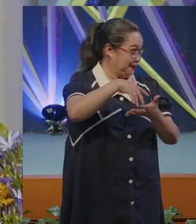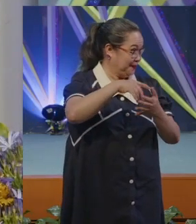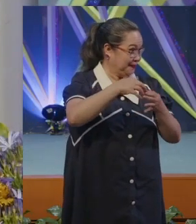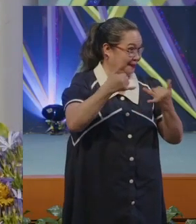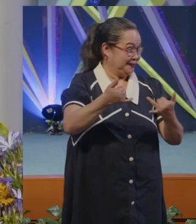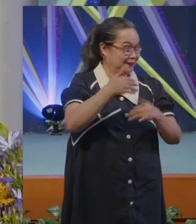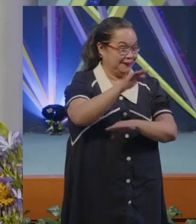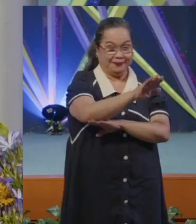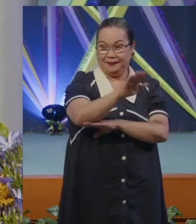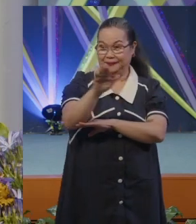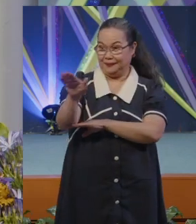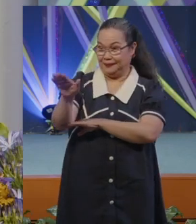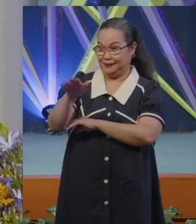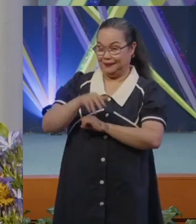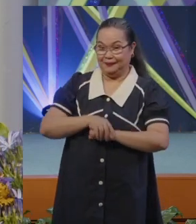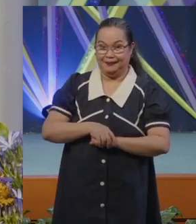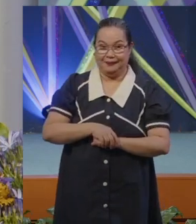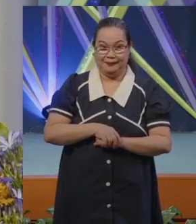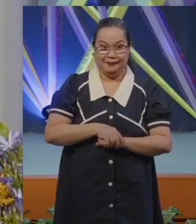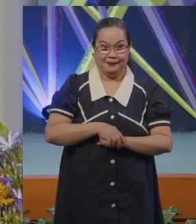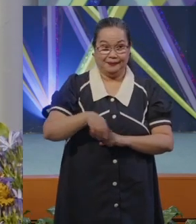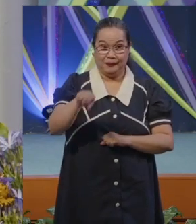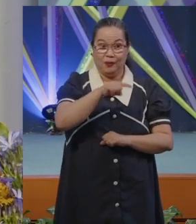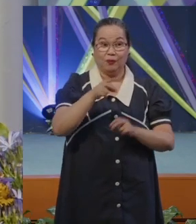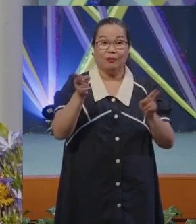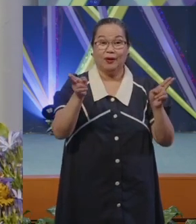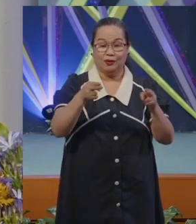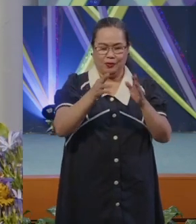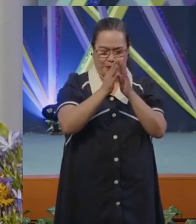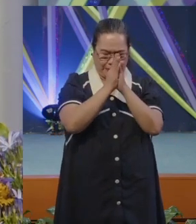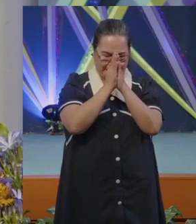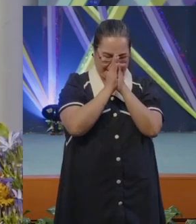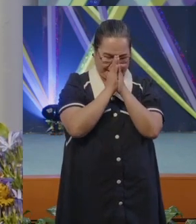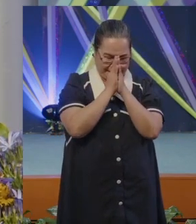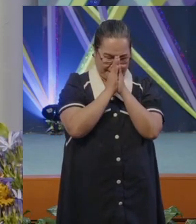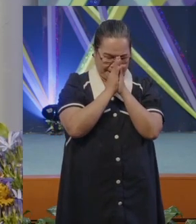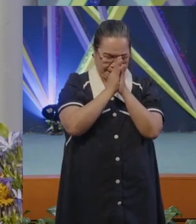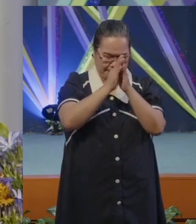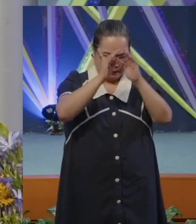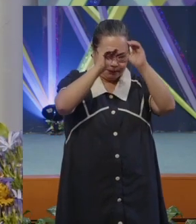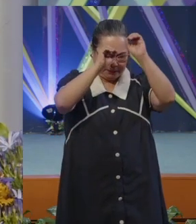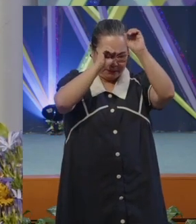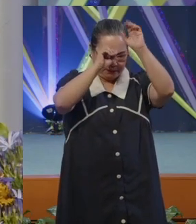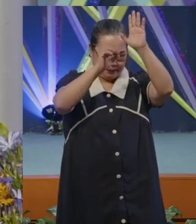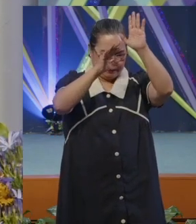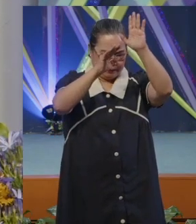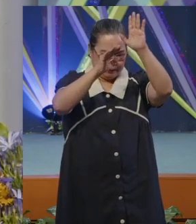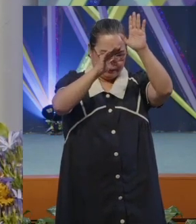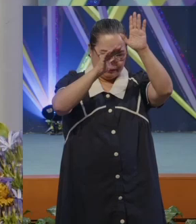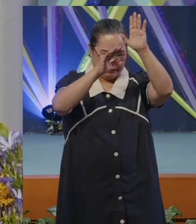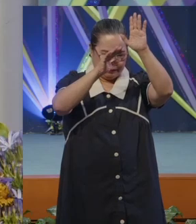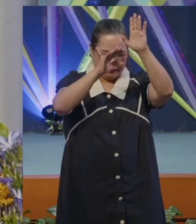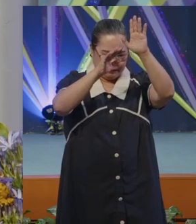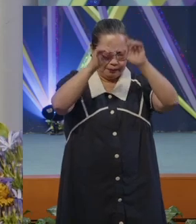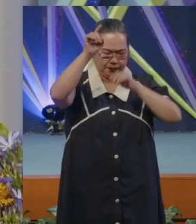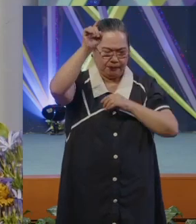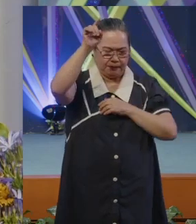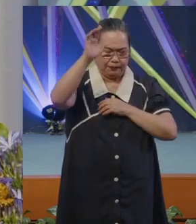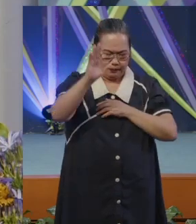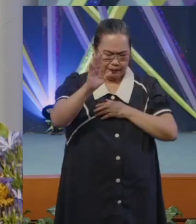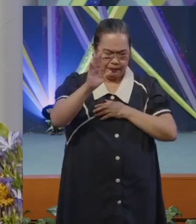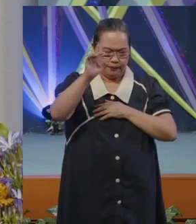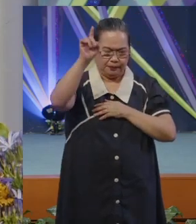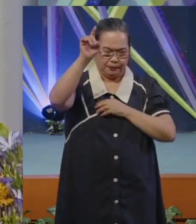ito. Tayo po ay saglit na manalangin. Panginoon, kayo nga po ang magbigay